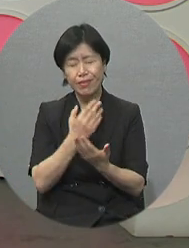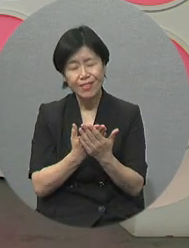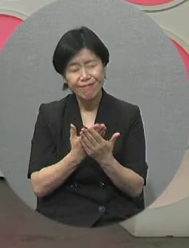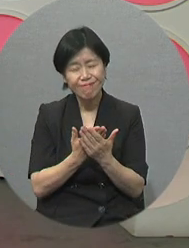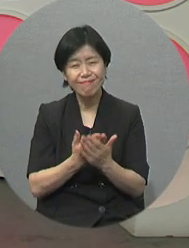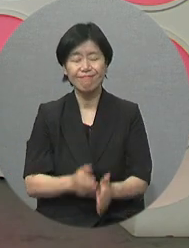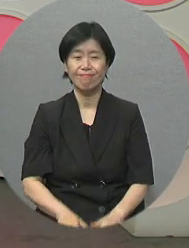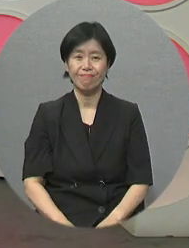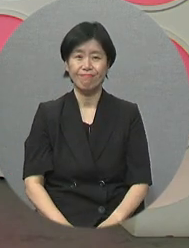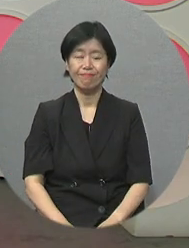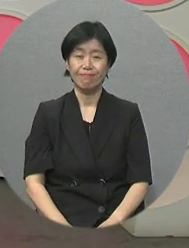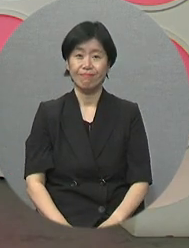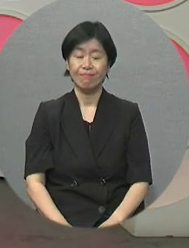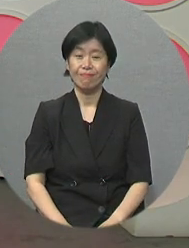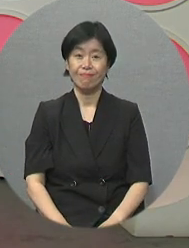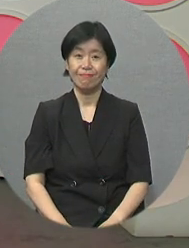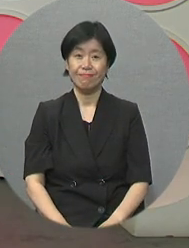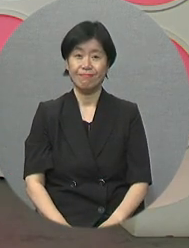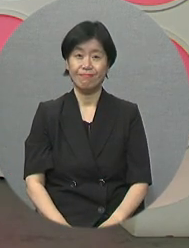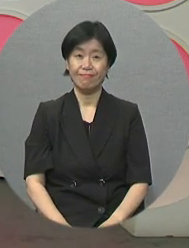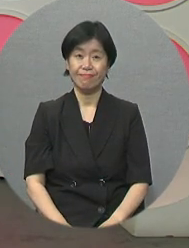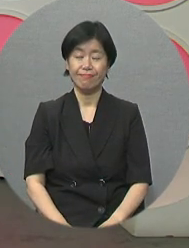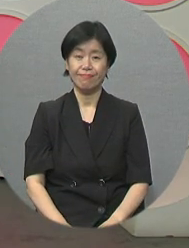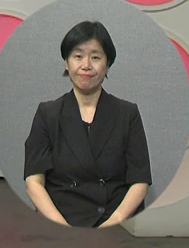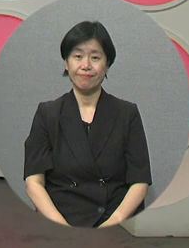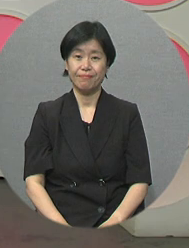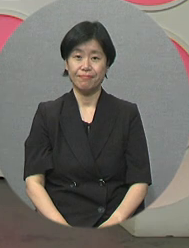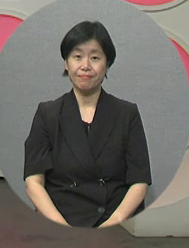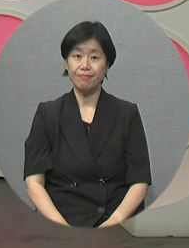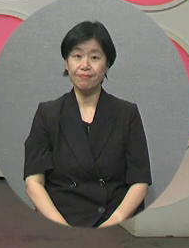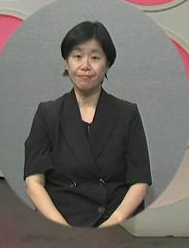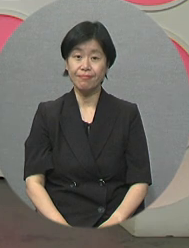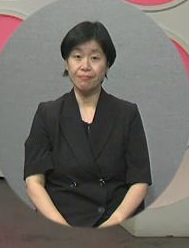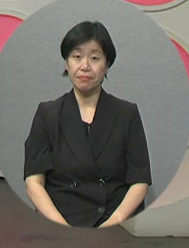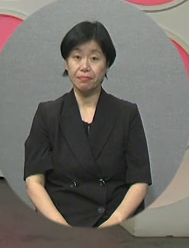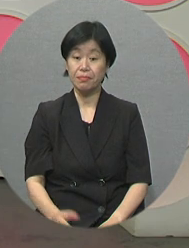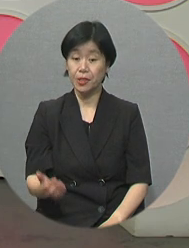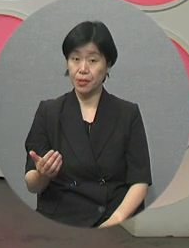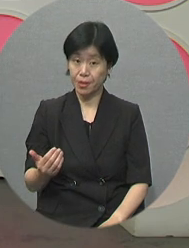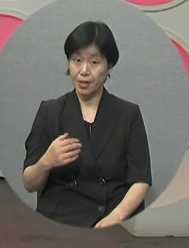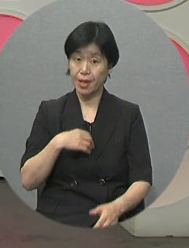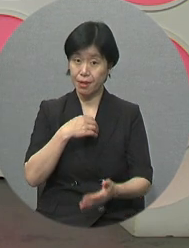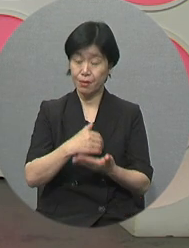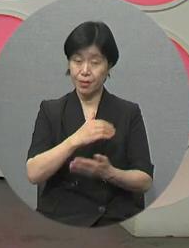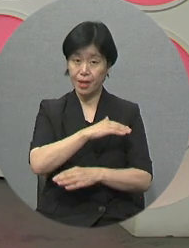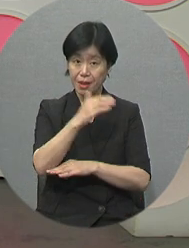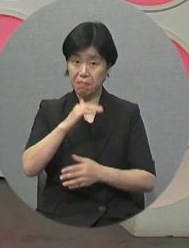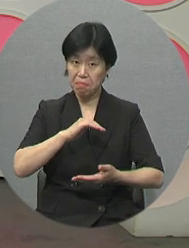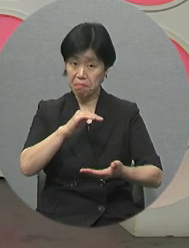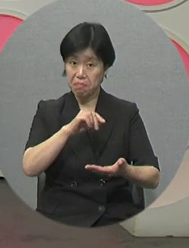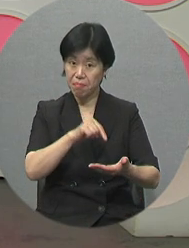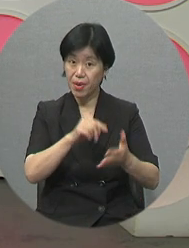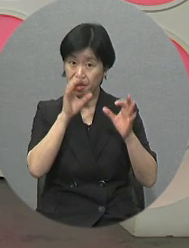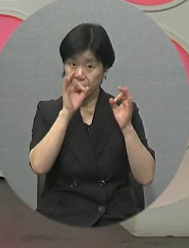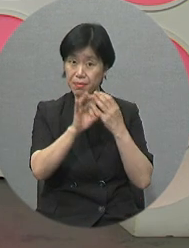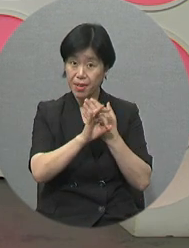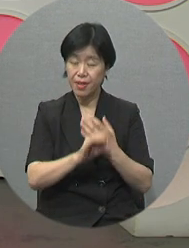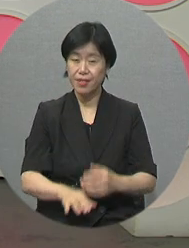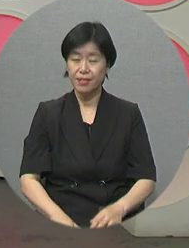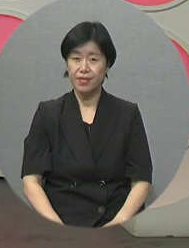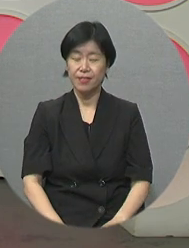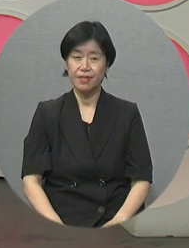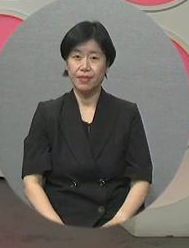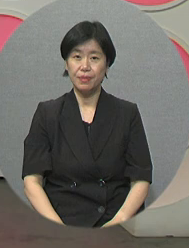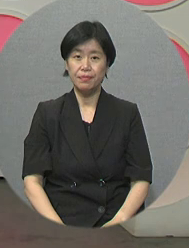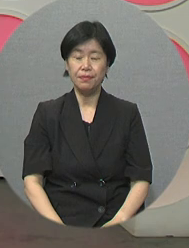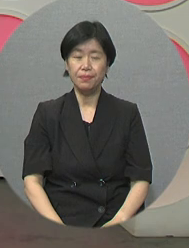뭐 반성할 일은 아니지만 근데 방금 여기 나도 저기 뭐야 감동 사연에 보면 비밀이에요에 참